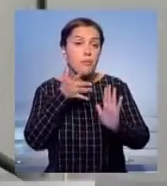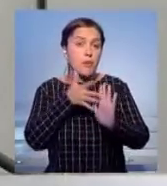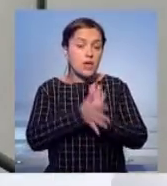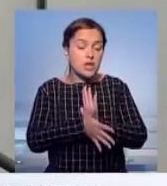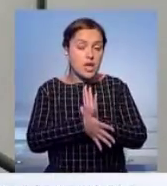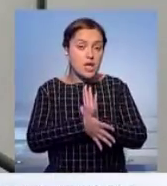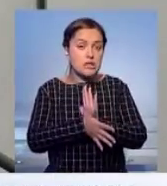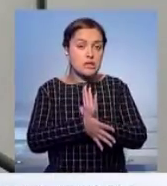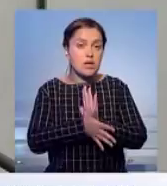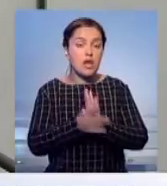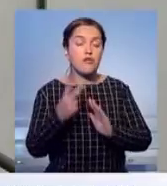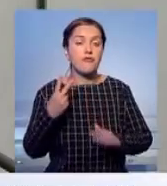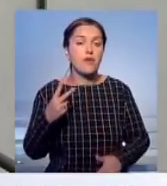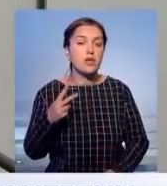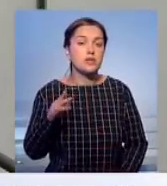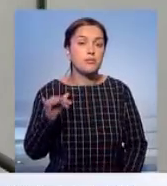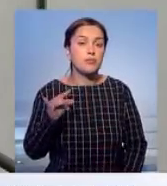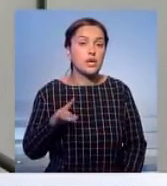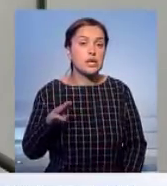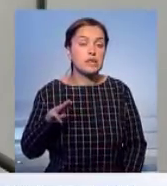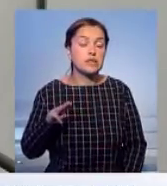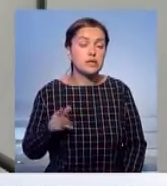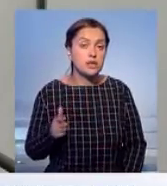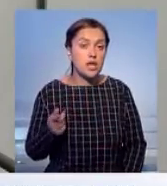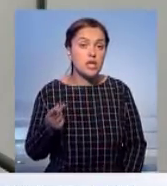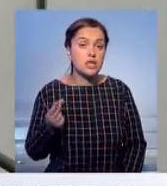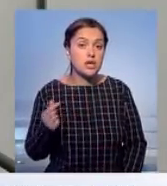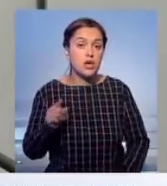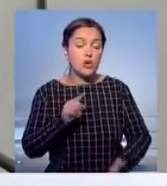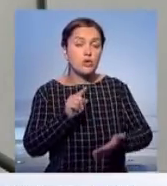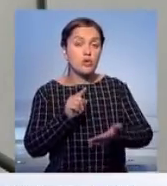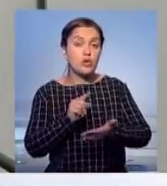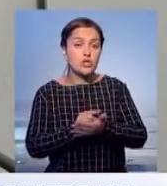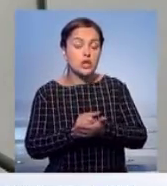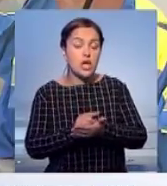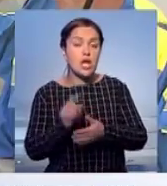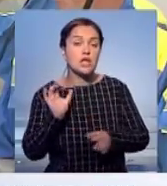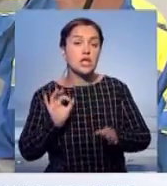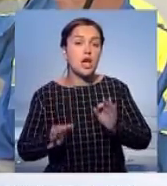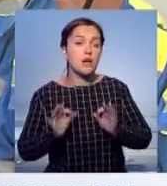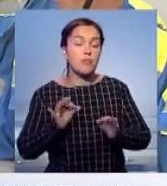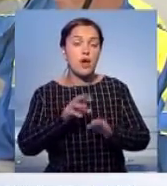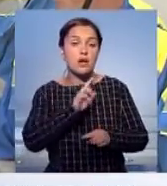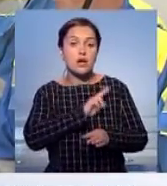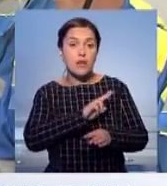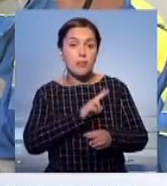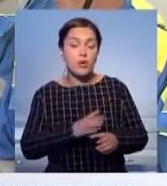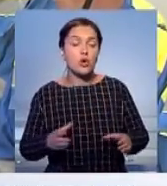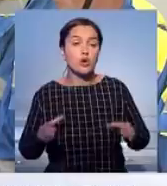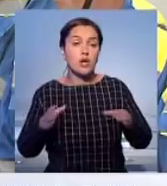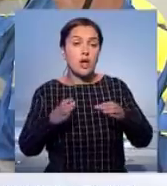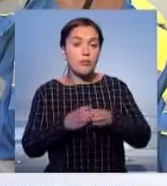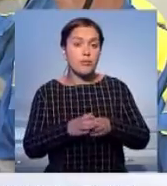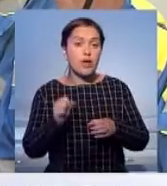миллиардов тенге средств. И они должны теперь нормально работать. Команда